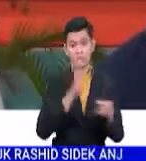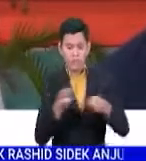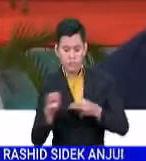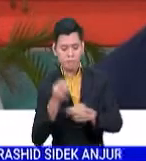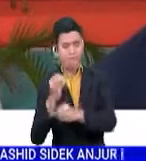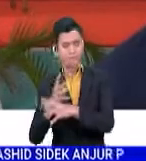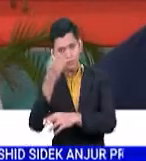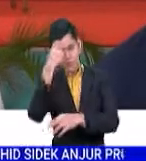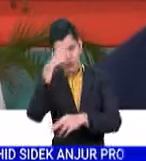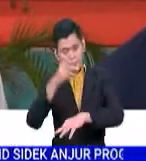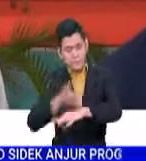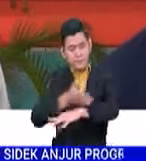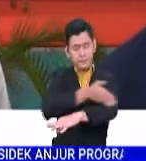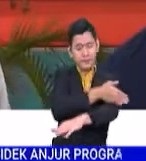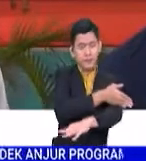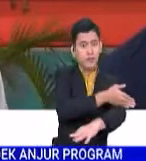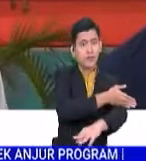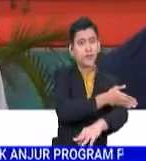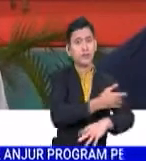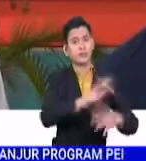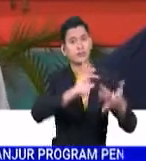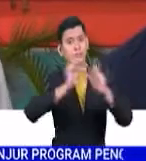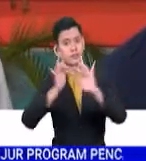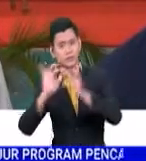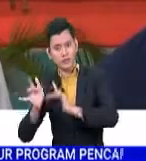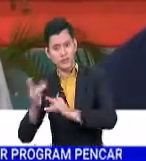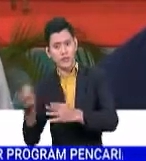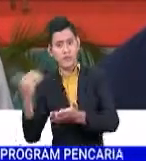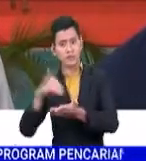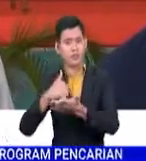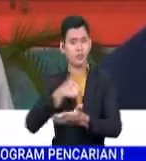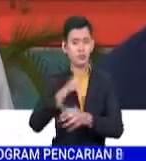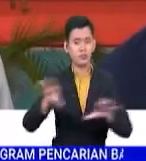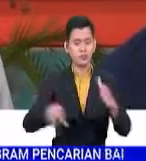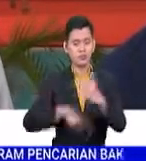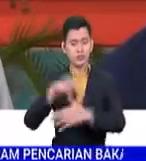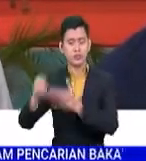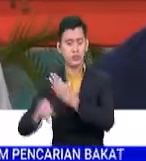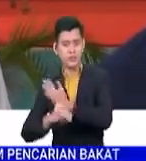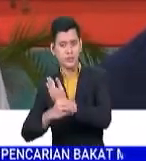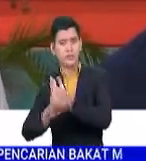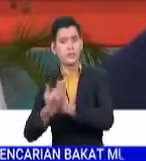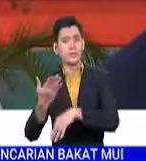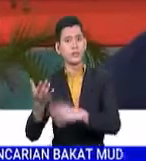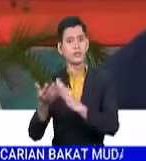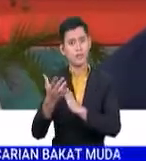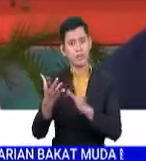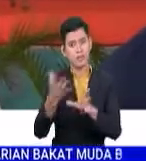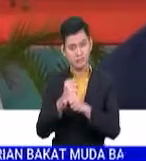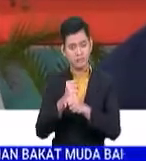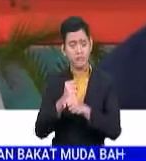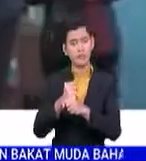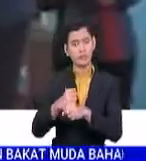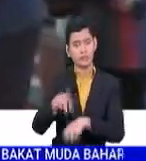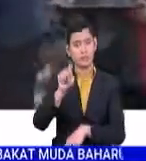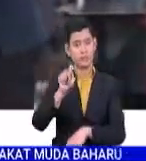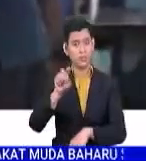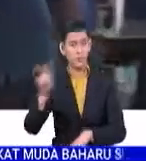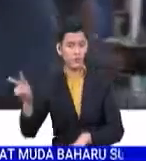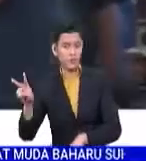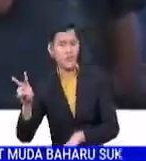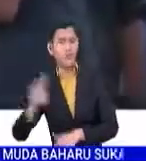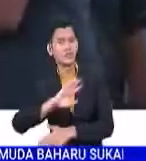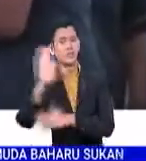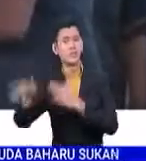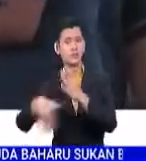usahakan. Bukan saja tiang kita tambah, tetapi kita ada program POP ini. POP 2 ini supaya kita dapat liputan ke sampai ke hujung kampung.